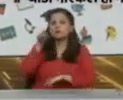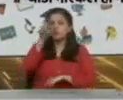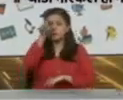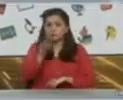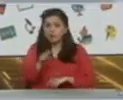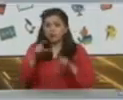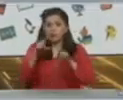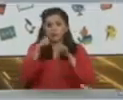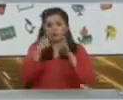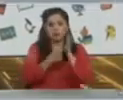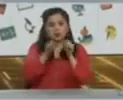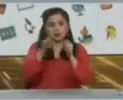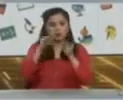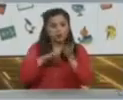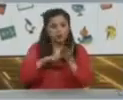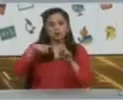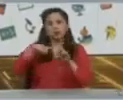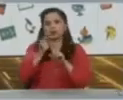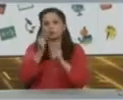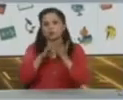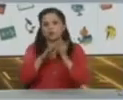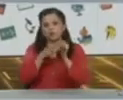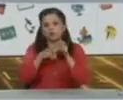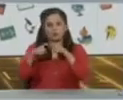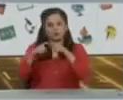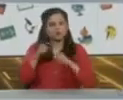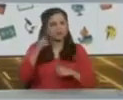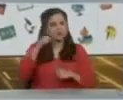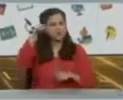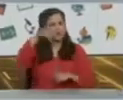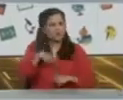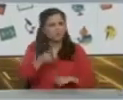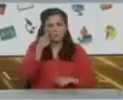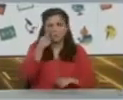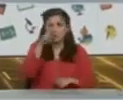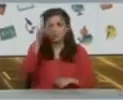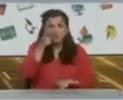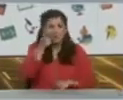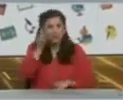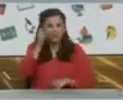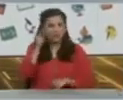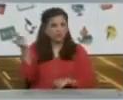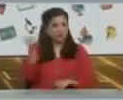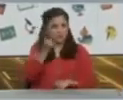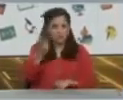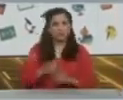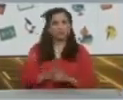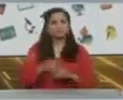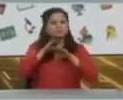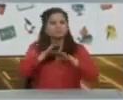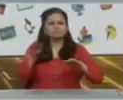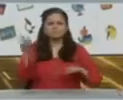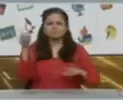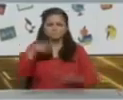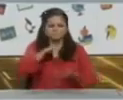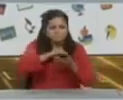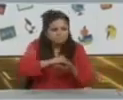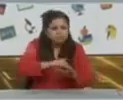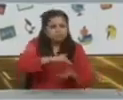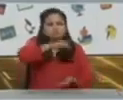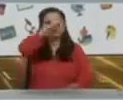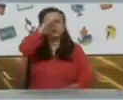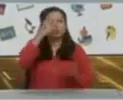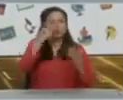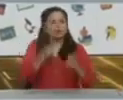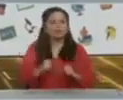है, सर आज माँ बाप के लिए बच्चे बड़े करना